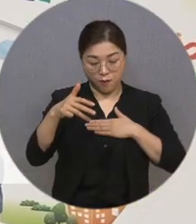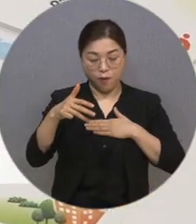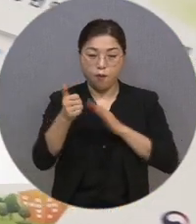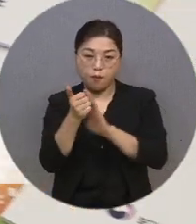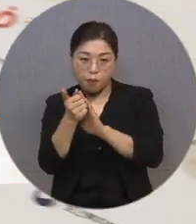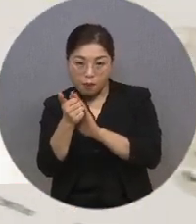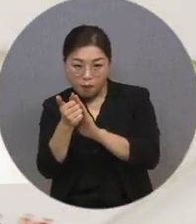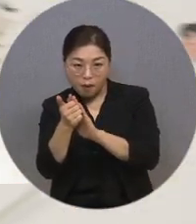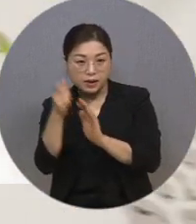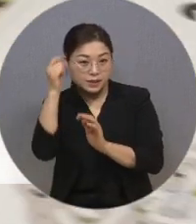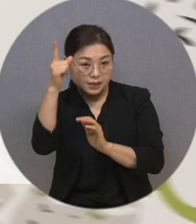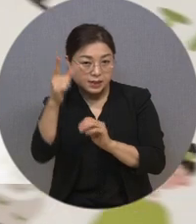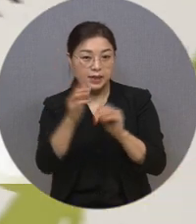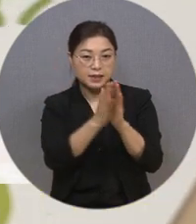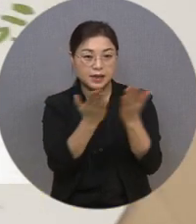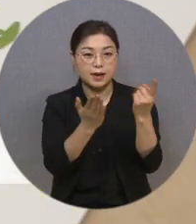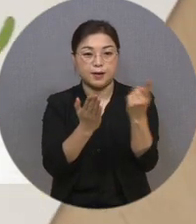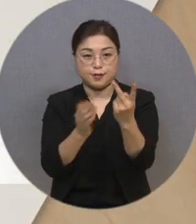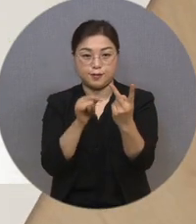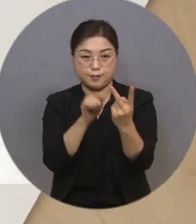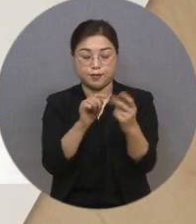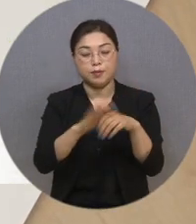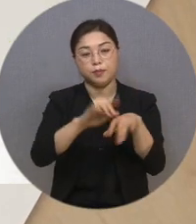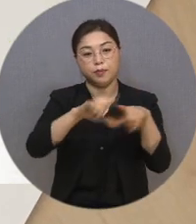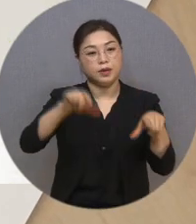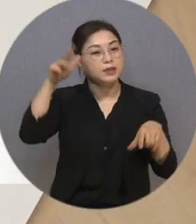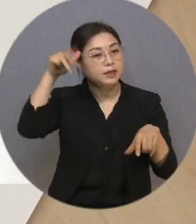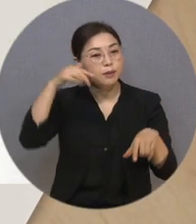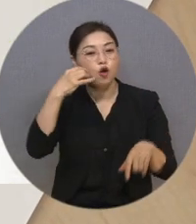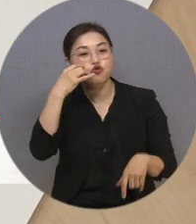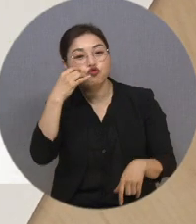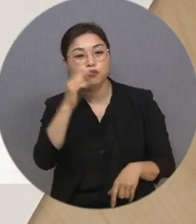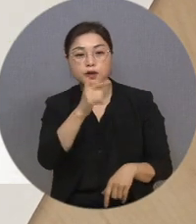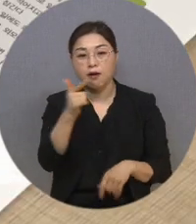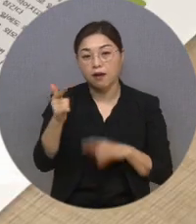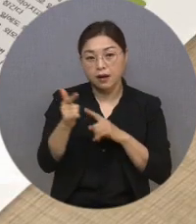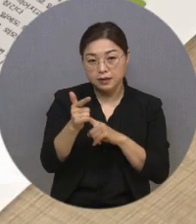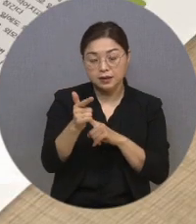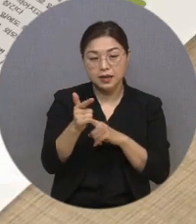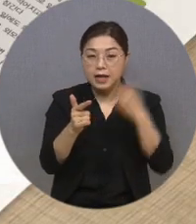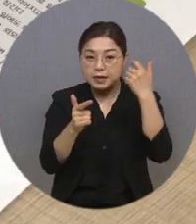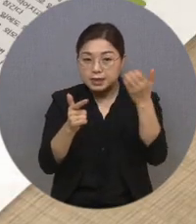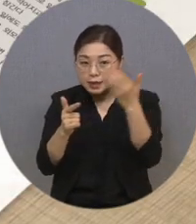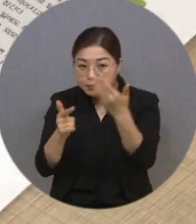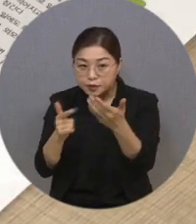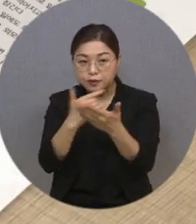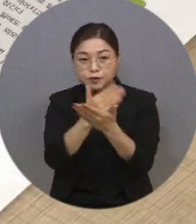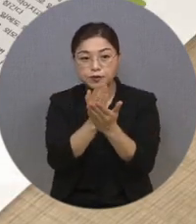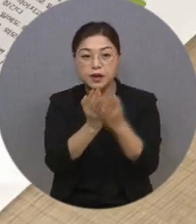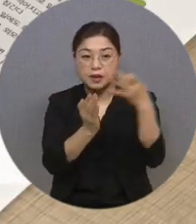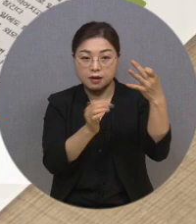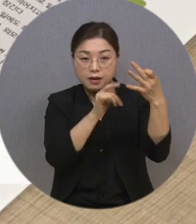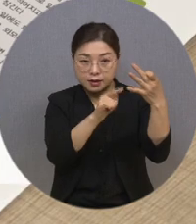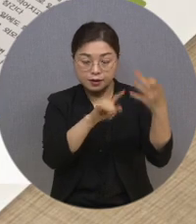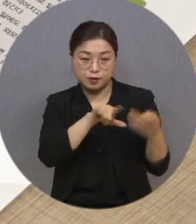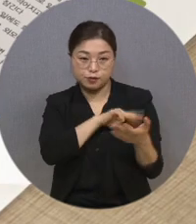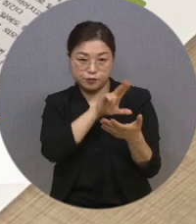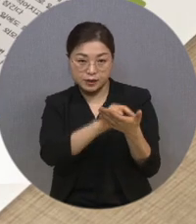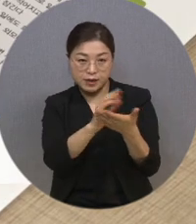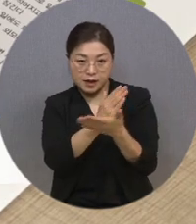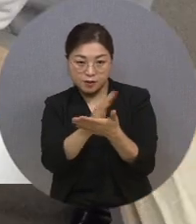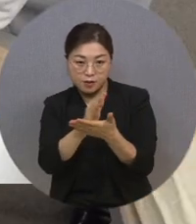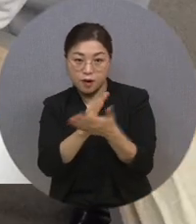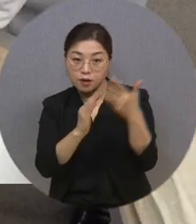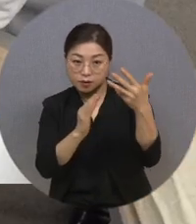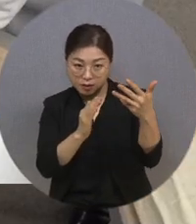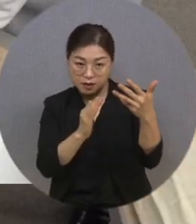개의 교재로 진행됐으며 일반적으로 치매에 대해서 궁금해하는 14가지의 의문사항을 8가지 주제로 묶어서